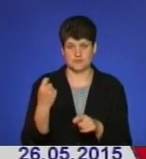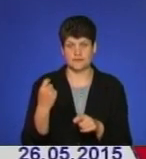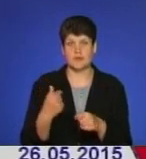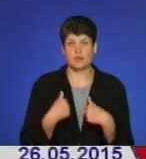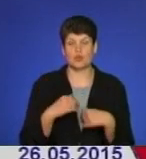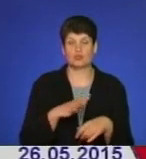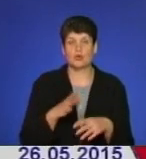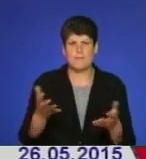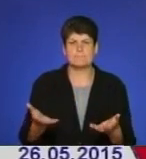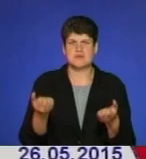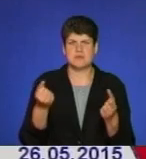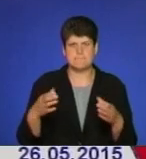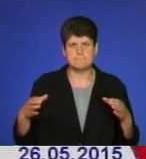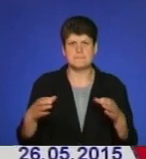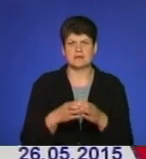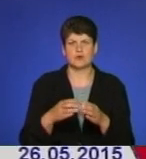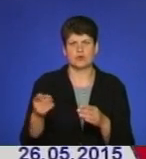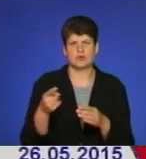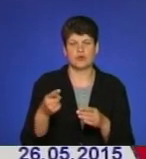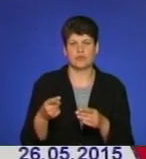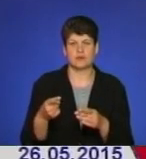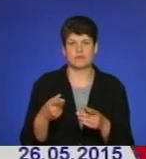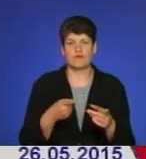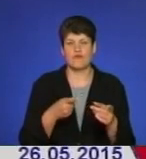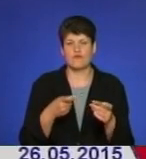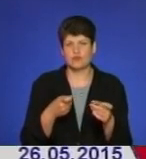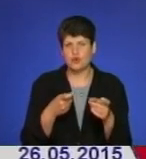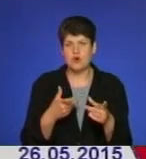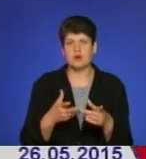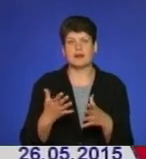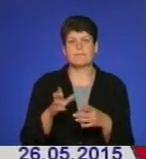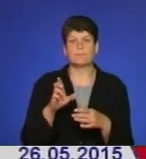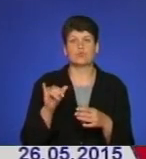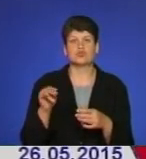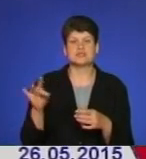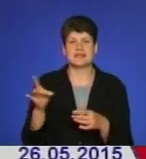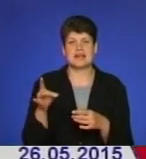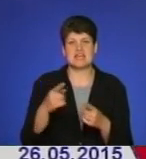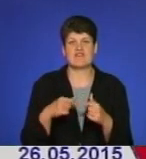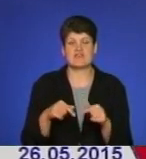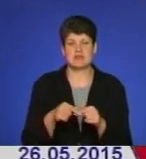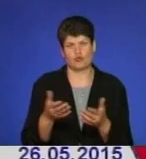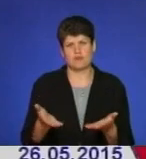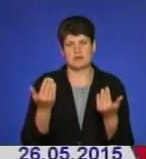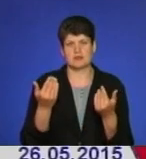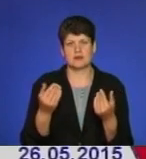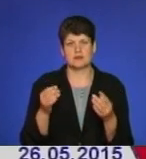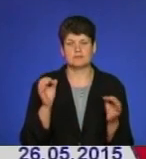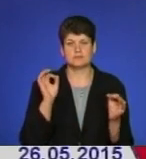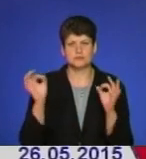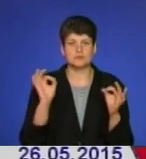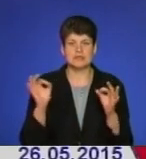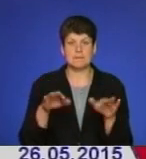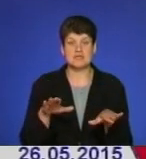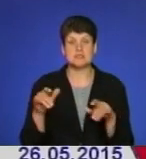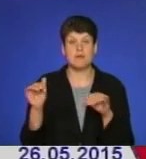було піднято батальйон «Тернопіль в ружьо», крім цього, Бучацький райвідділ був піднятий по тривозі. На місце події, після